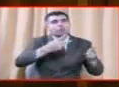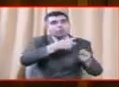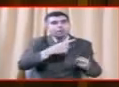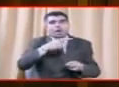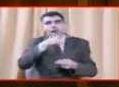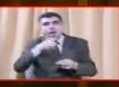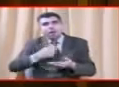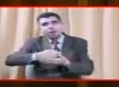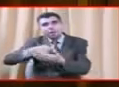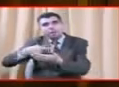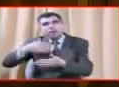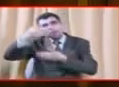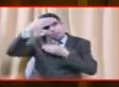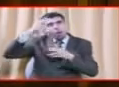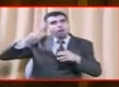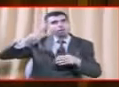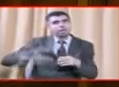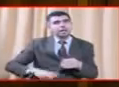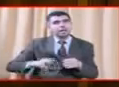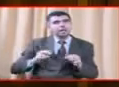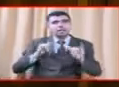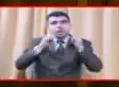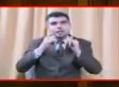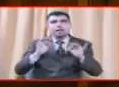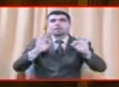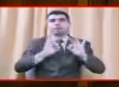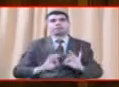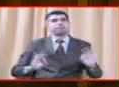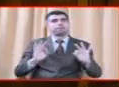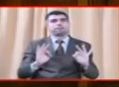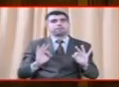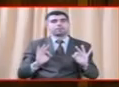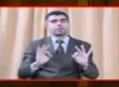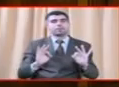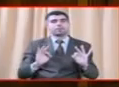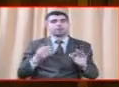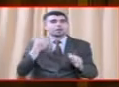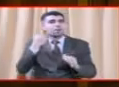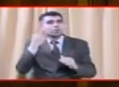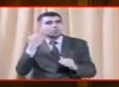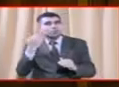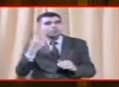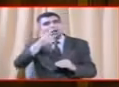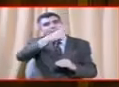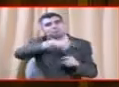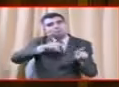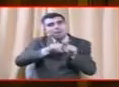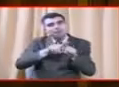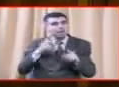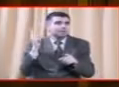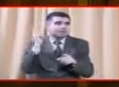نعتبره بئيس حقا، لأنه لا يأخذ بعين الاعتبار واقع